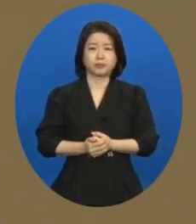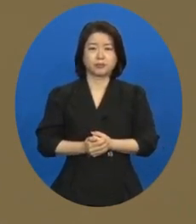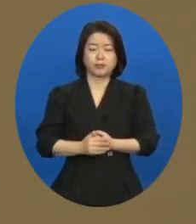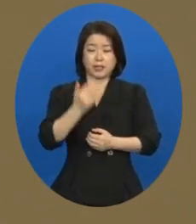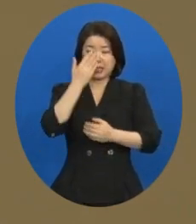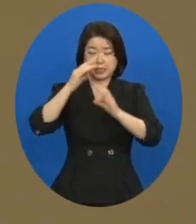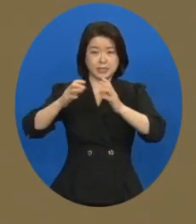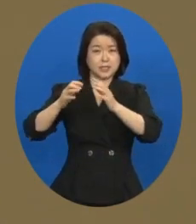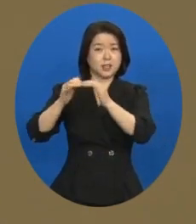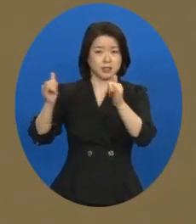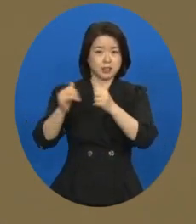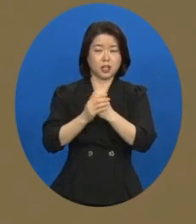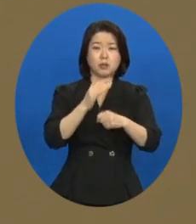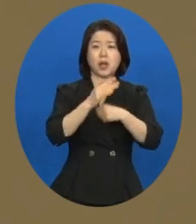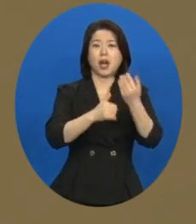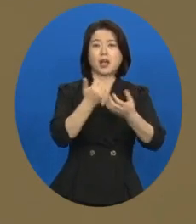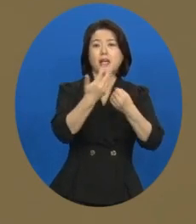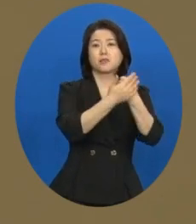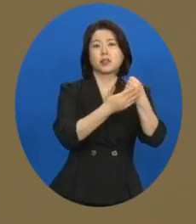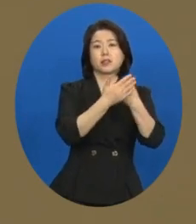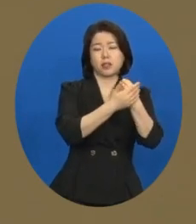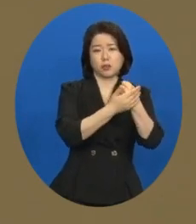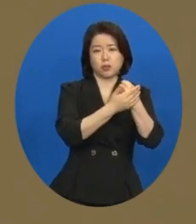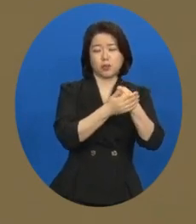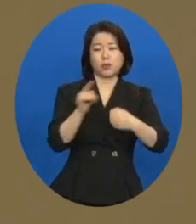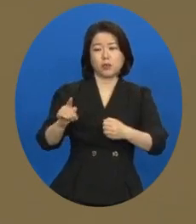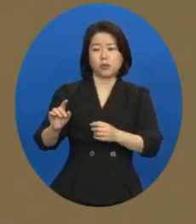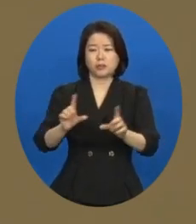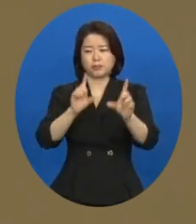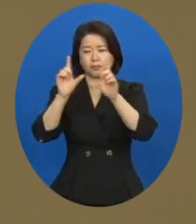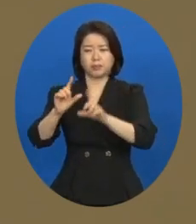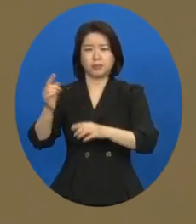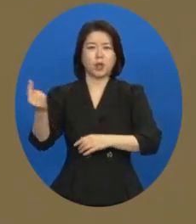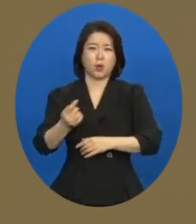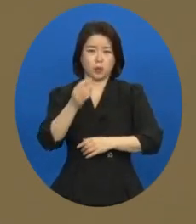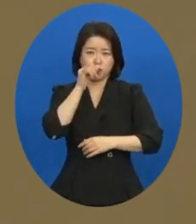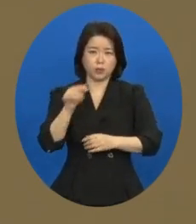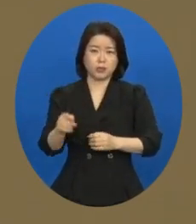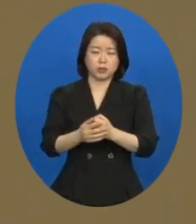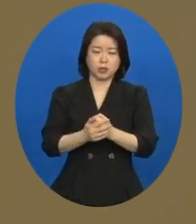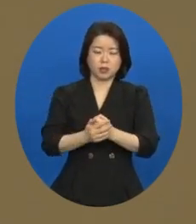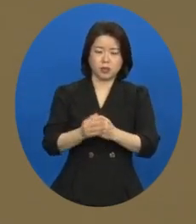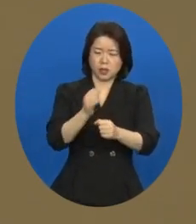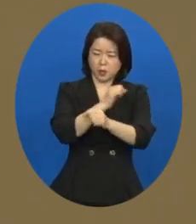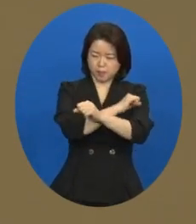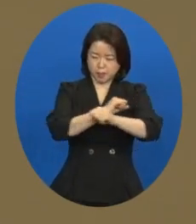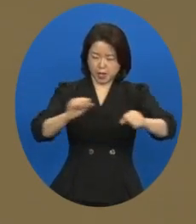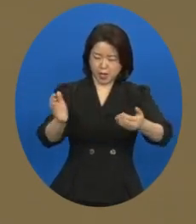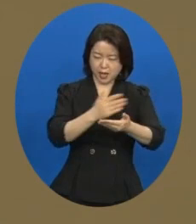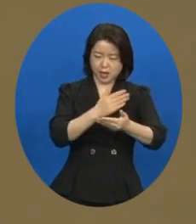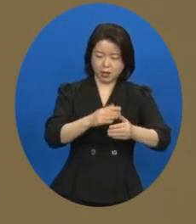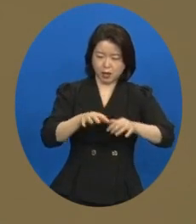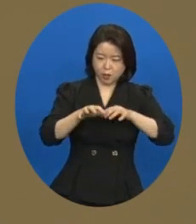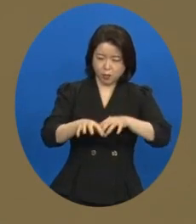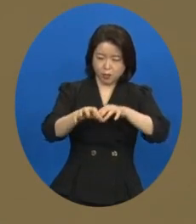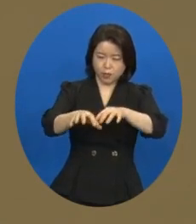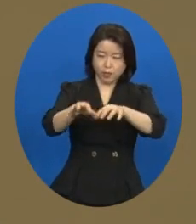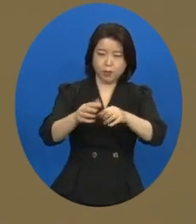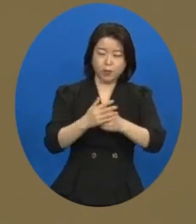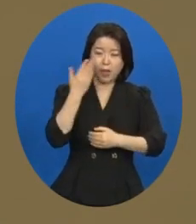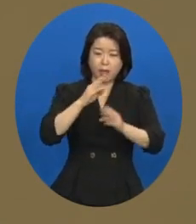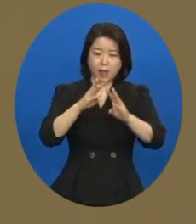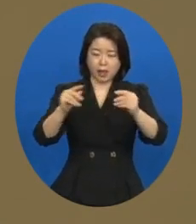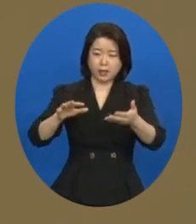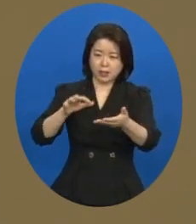이스라엘 백성들은 하나님의 은혜로 그들은 살았어요. 광야를 지나고 가나안 정복을 하는